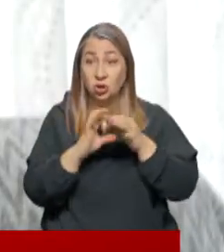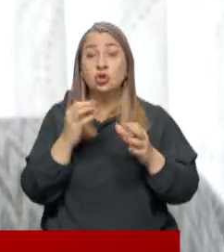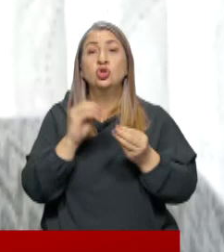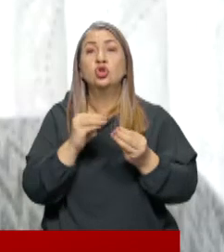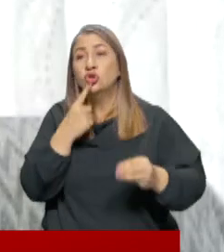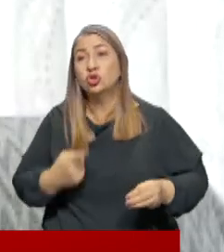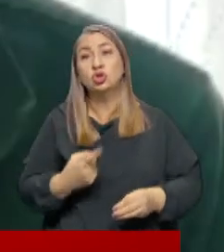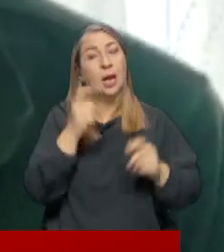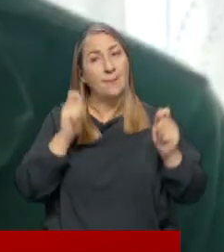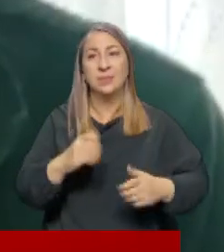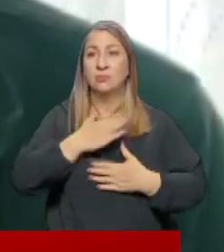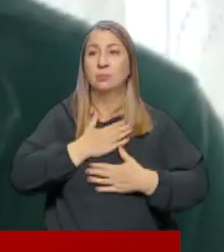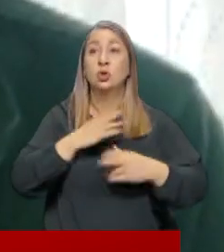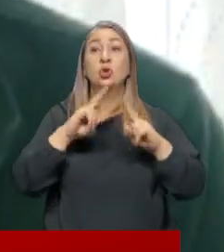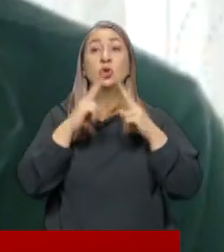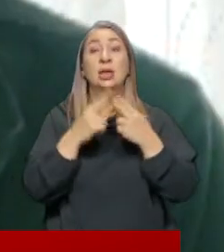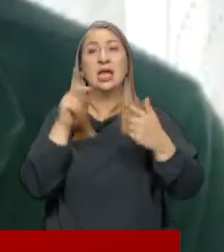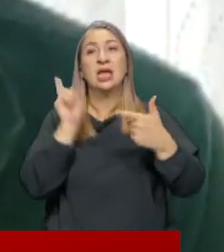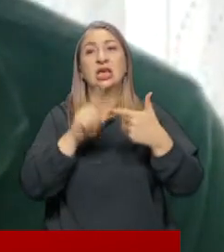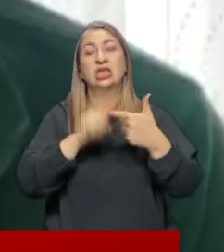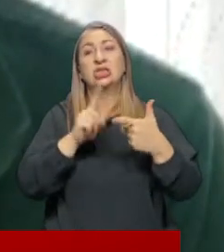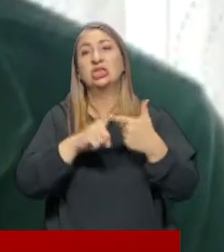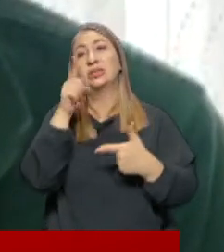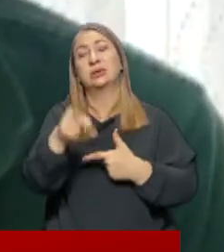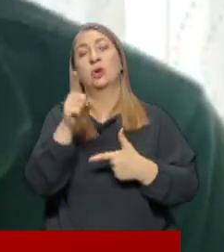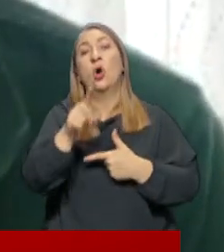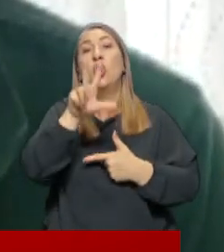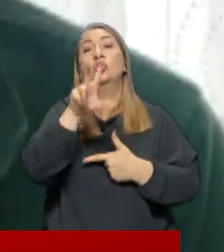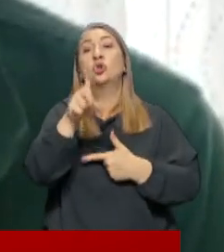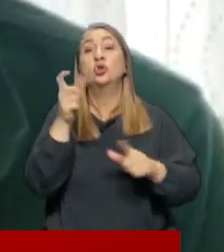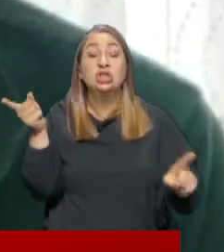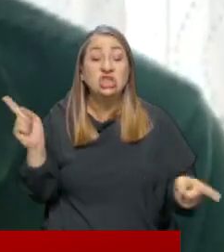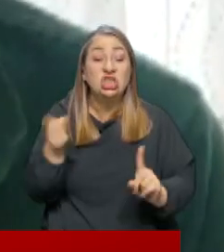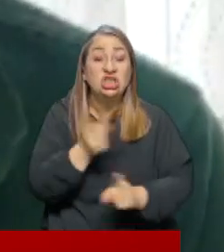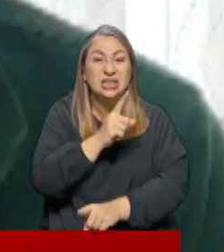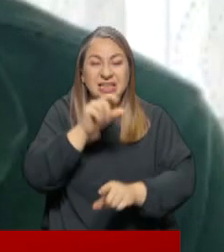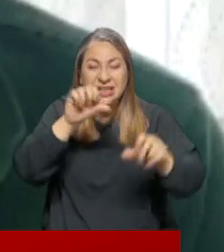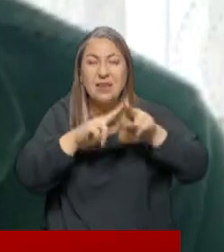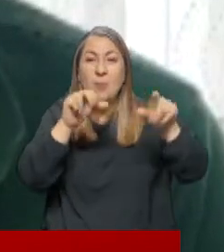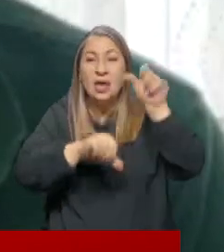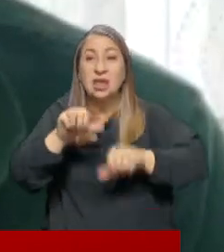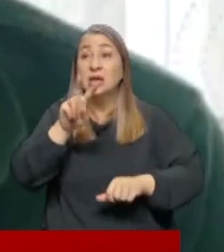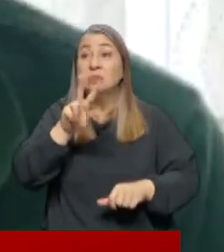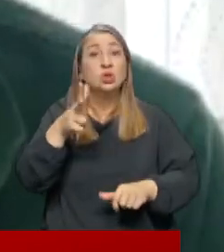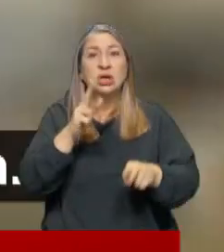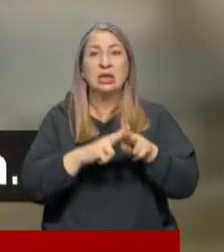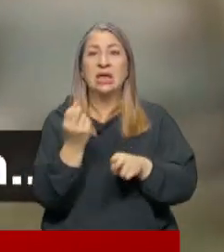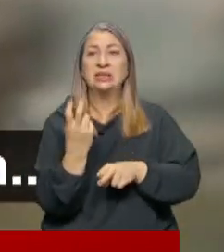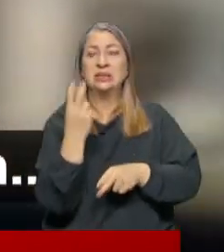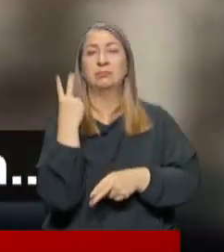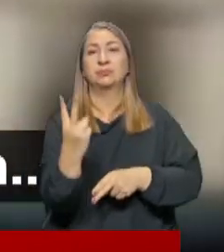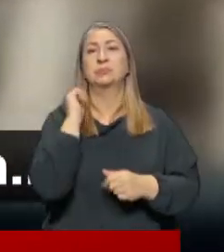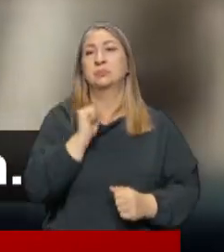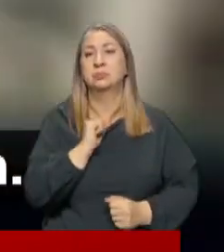suç duyurusunda da bulundum. Dünyanın ikinci Çernobil'i, 39 çeşit kimyasal kullanılıyor, 23 tanesi direkt kanserojen.